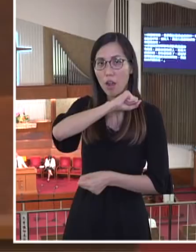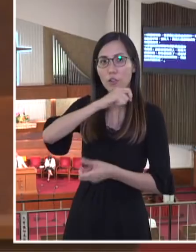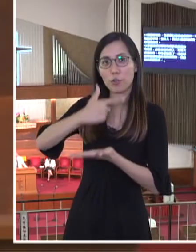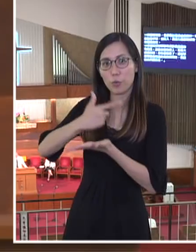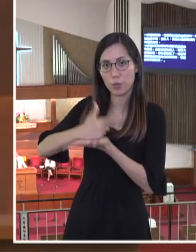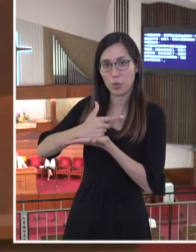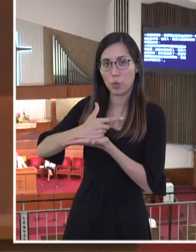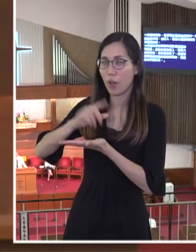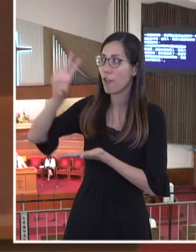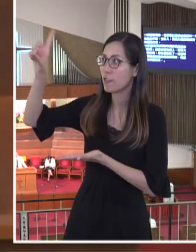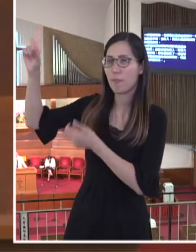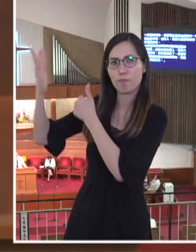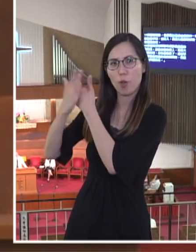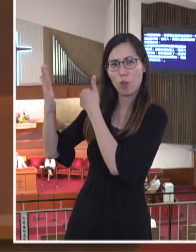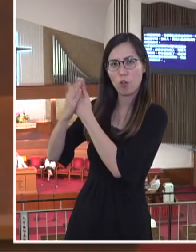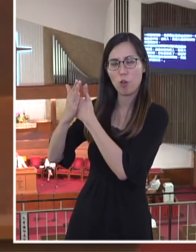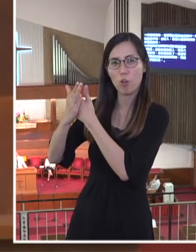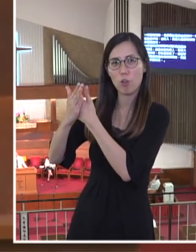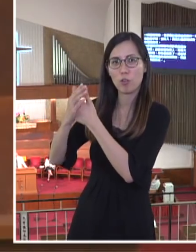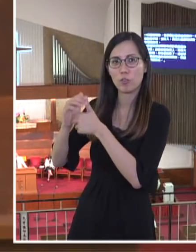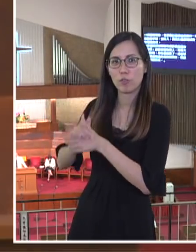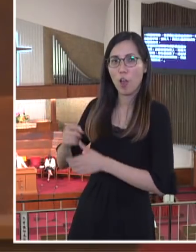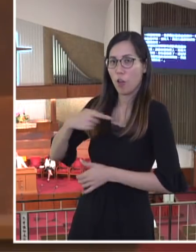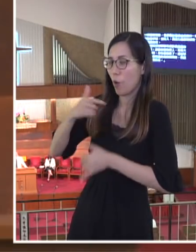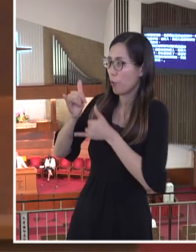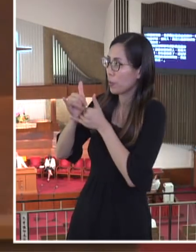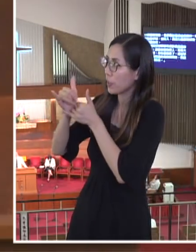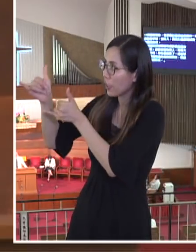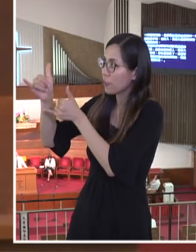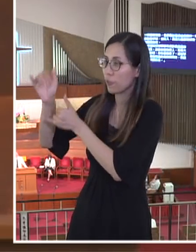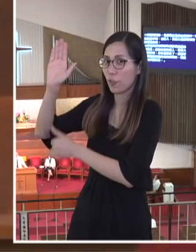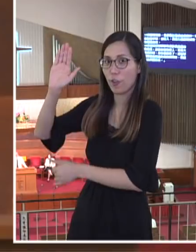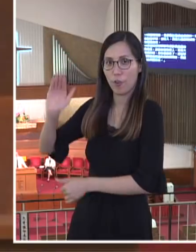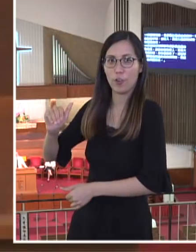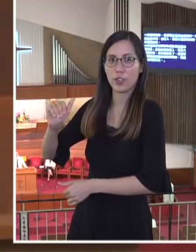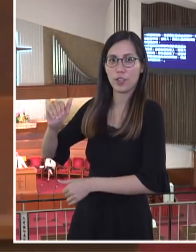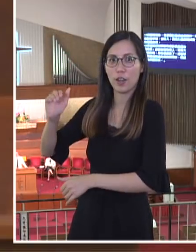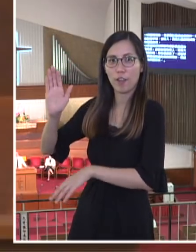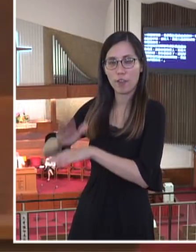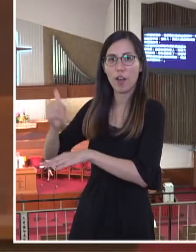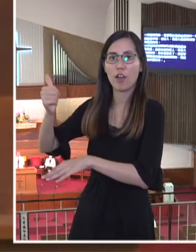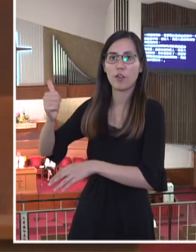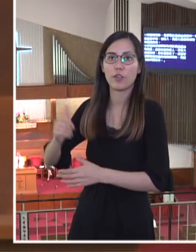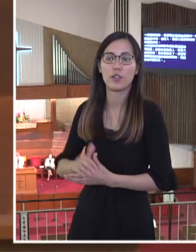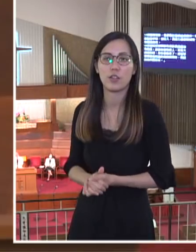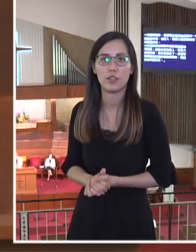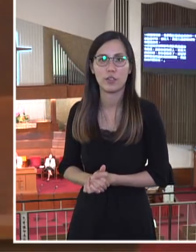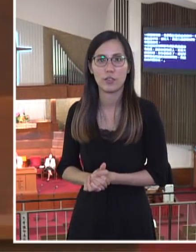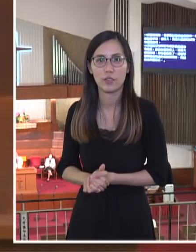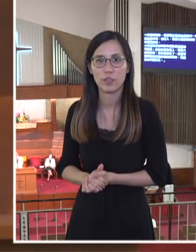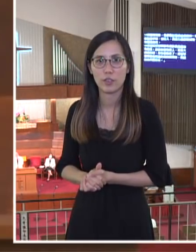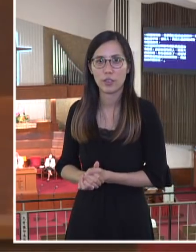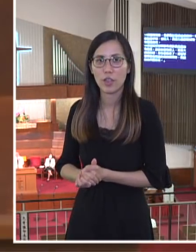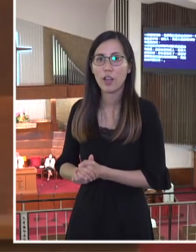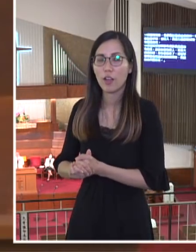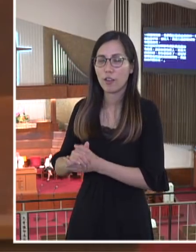了。或者另外一个意思就是：只要我跟住神呢就掂的了。大致上迦勒想表达这个